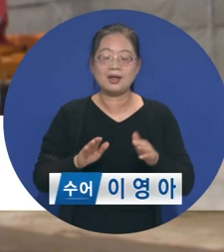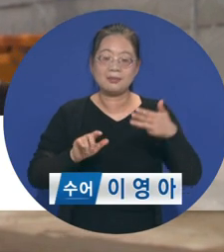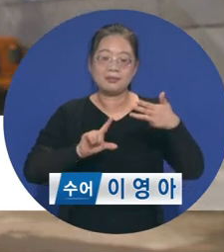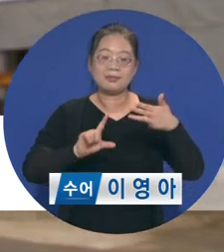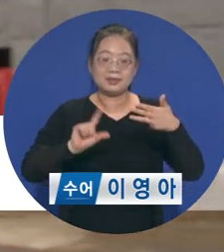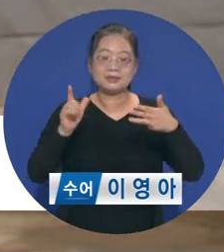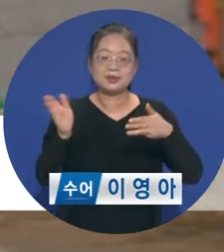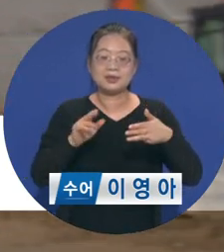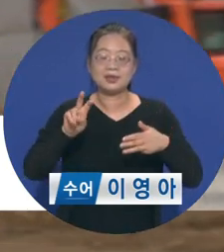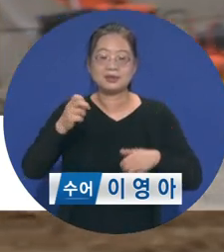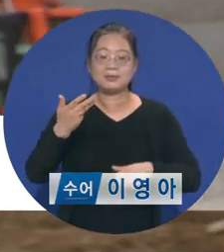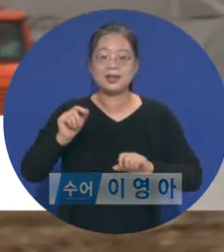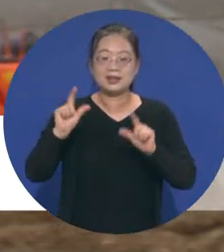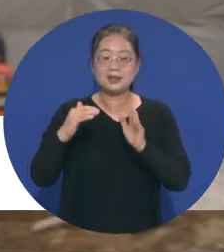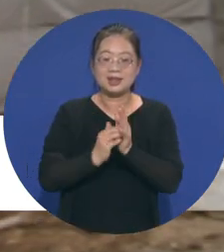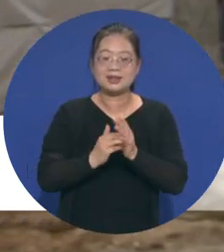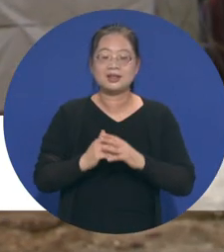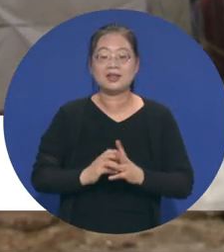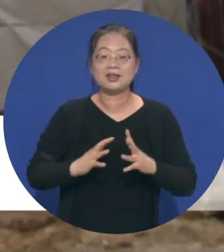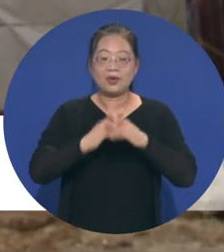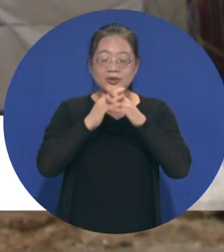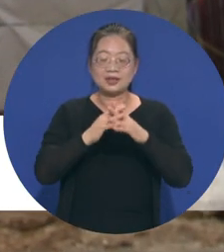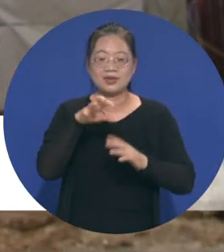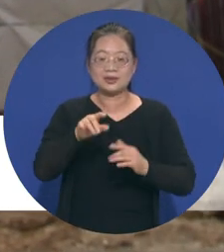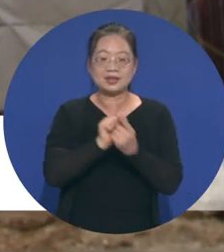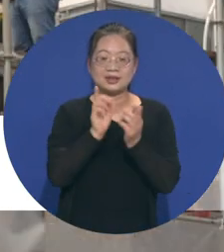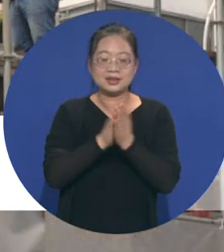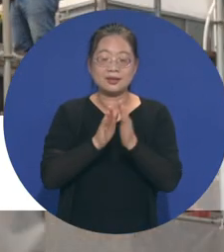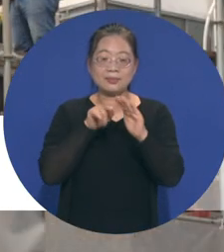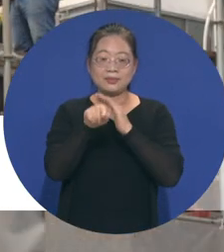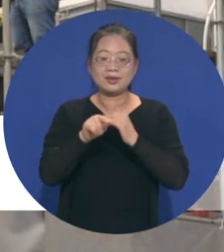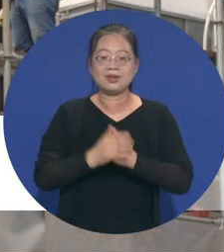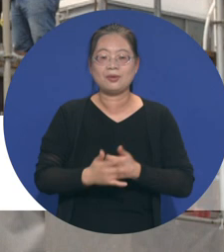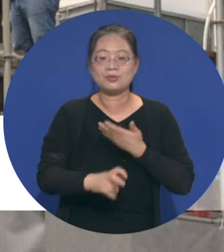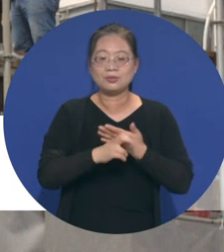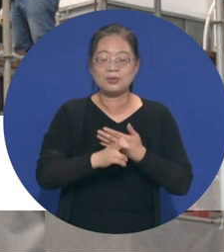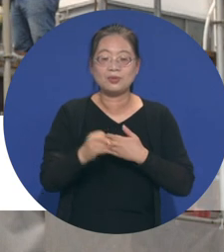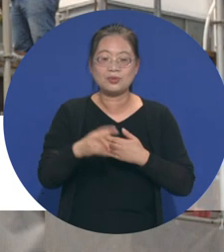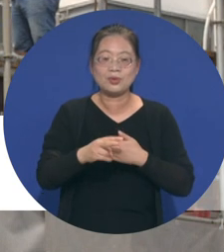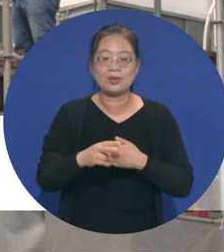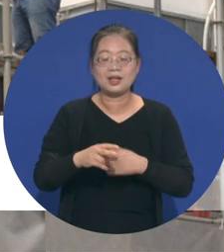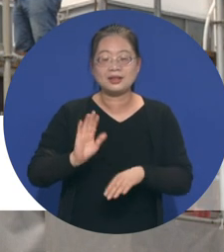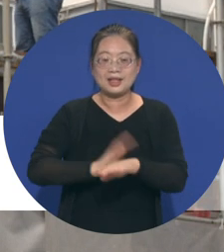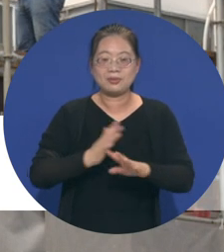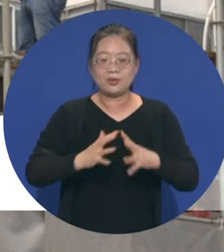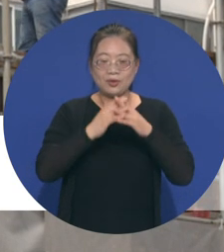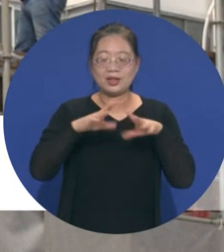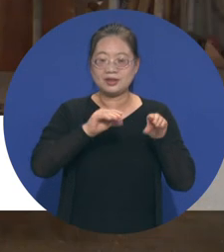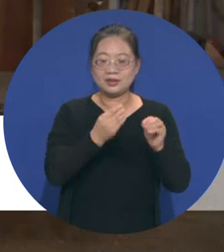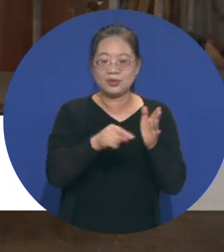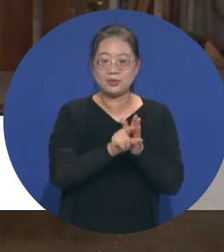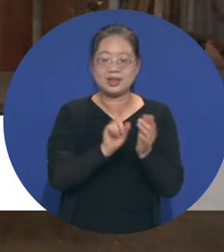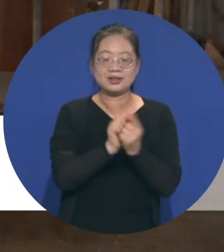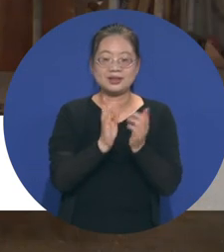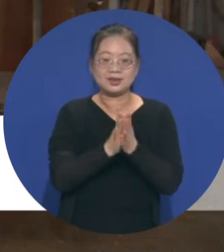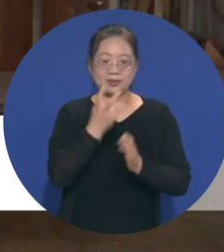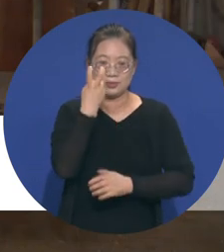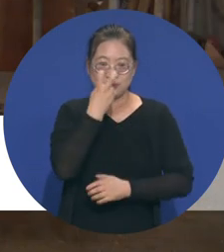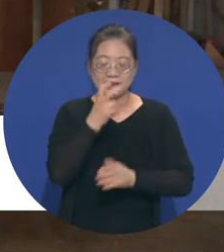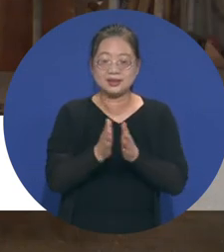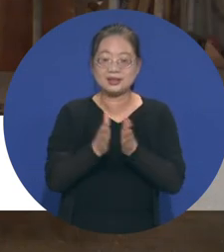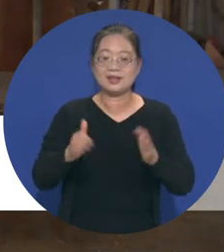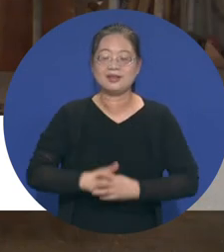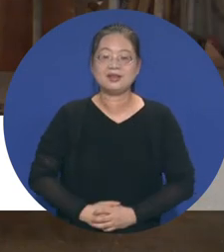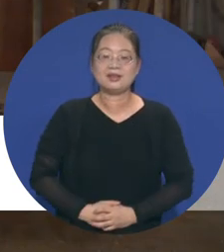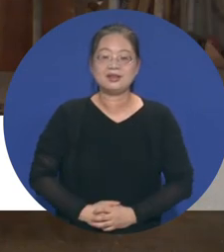경기도가 이달 8일부터 28일까지 돈의 건설 현장을 직접 찾아 불법과 부실 행위 근절을 위한 실태